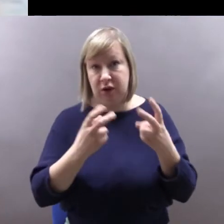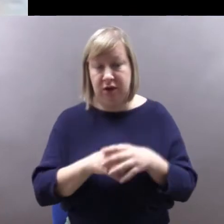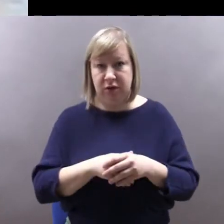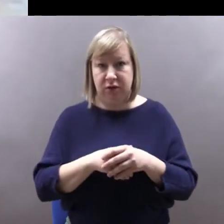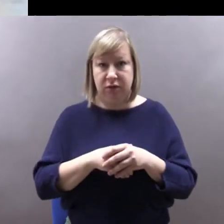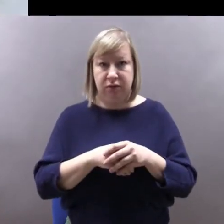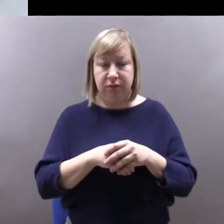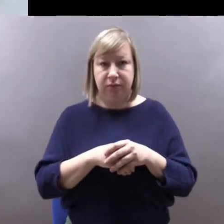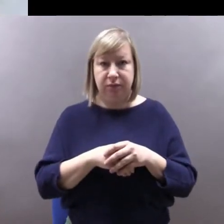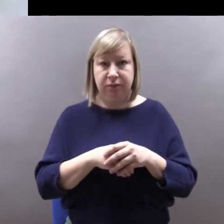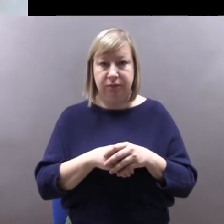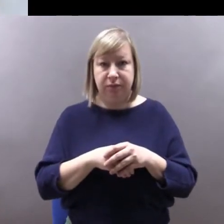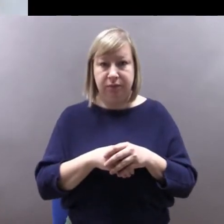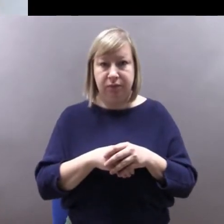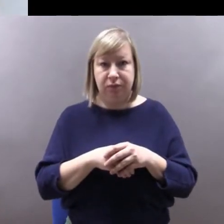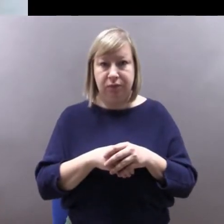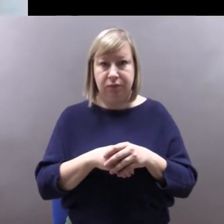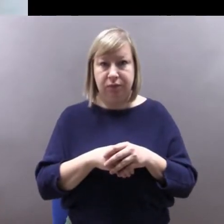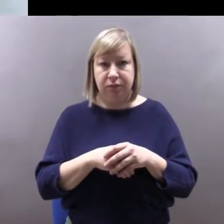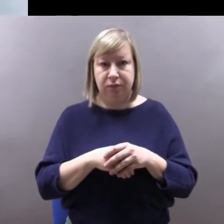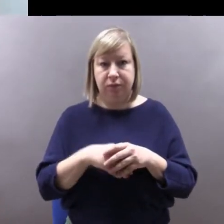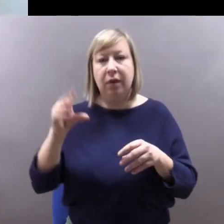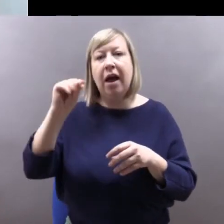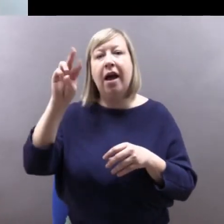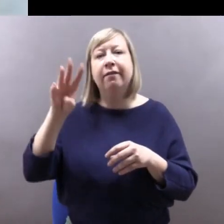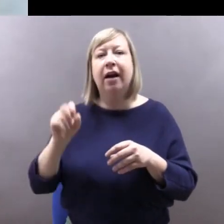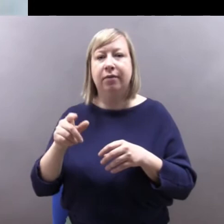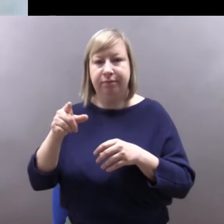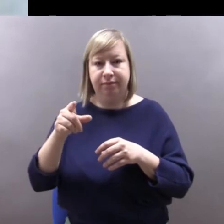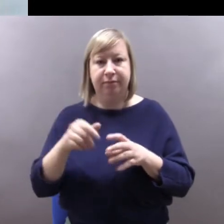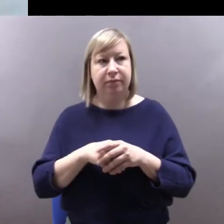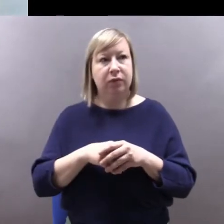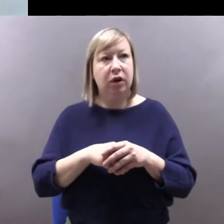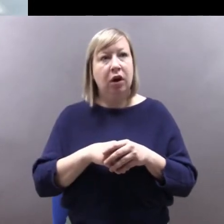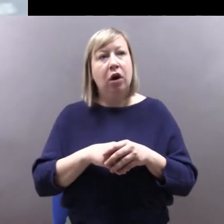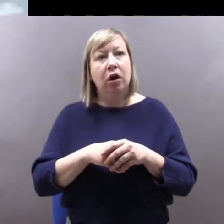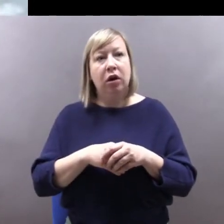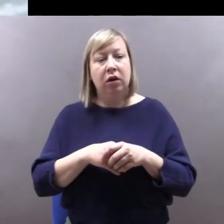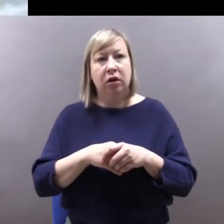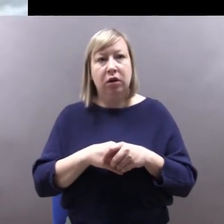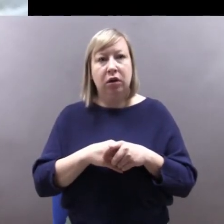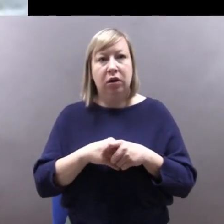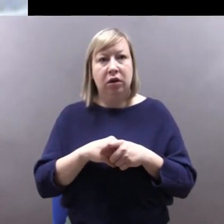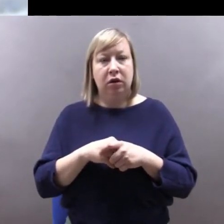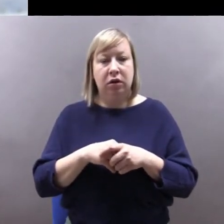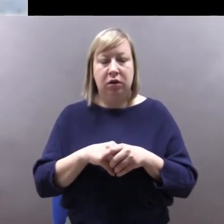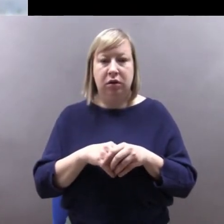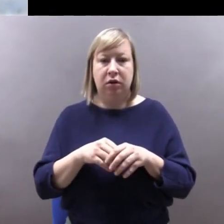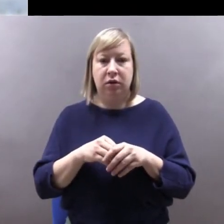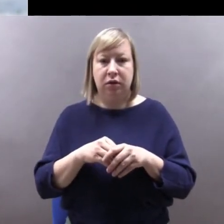szukacie i czy tego szukacie? To jest ważne. Dajmy na to Ewę na początek, bo jak my zaczniecie gadać,